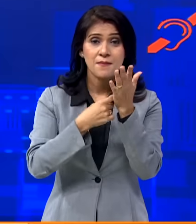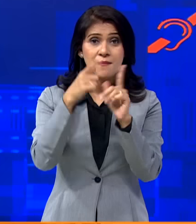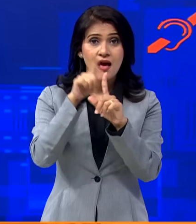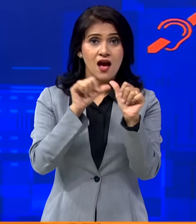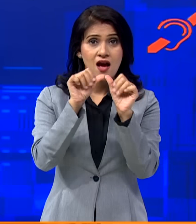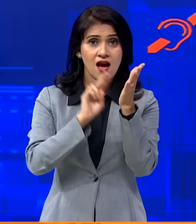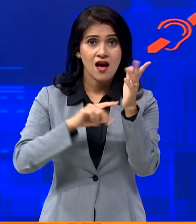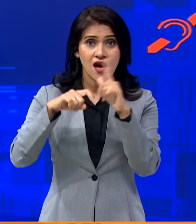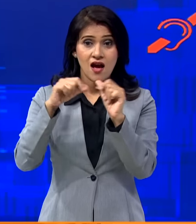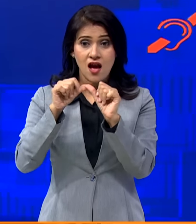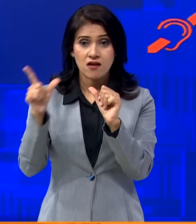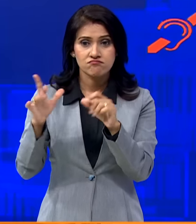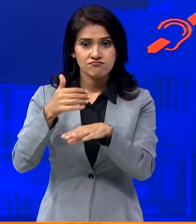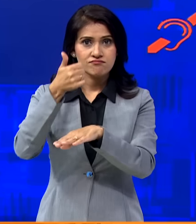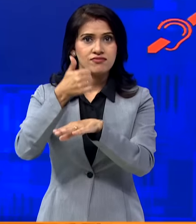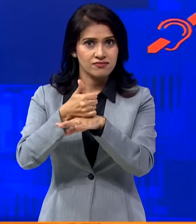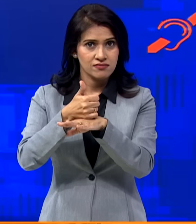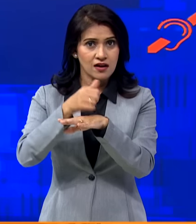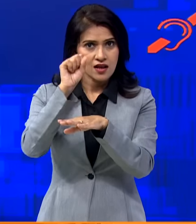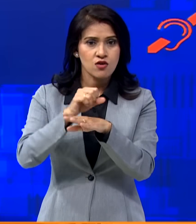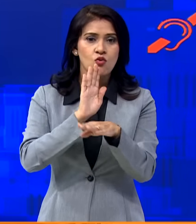नहीं आएगी इस कांग्रेस का कुछ नहीं हो